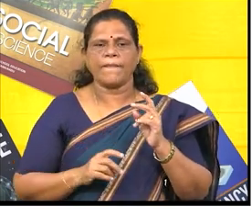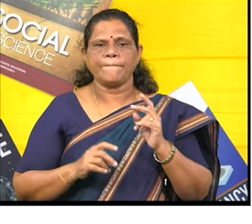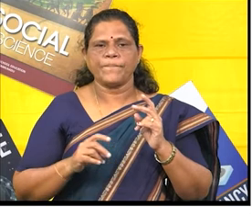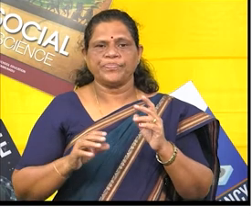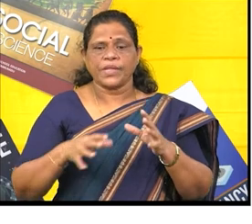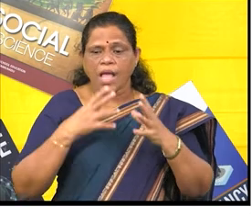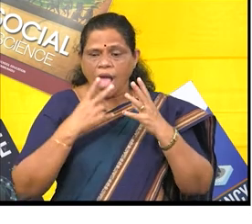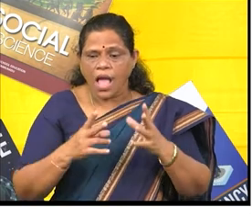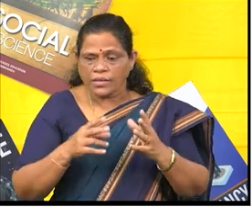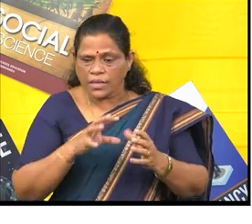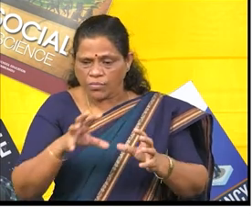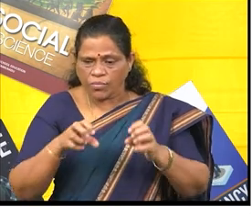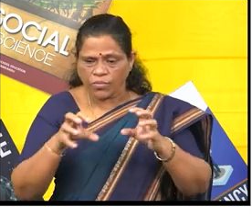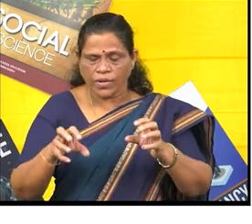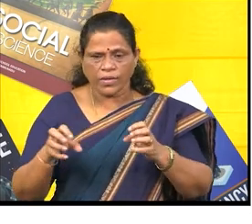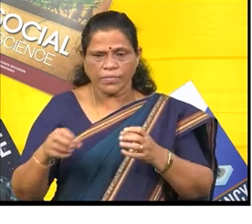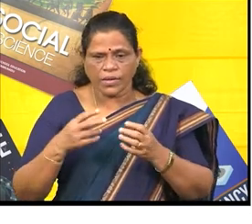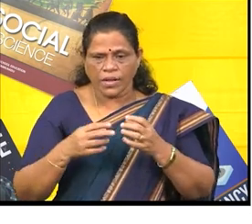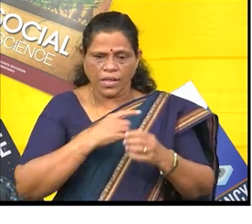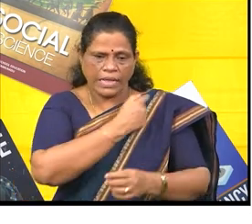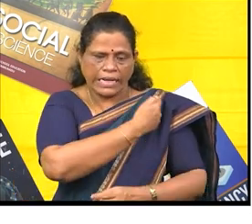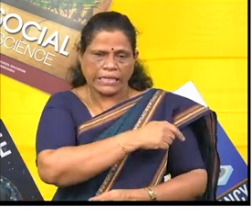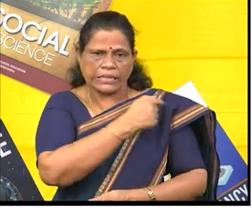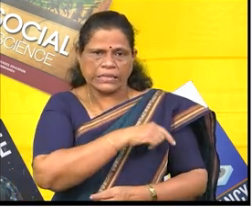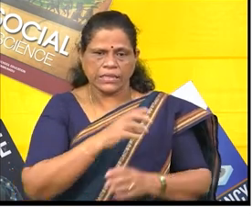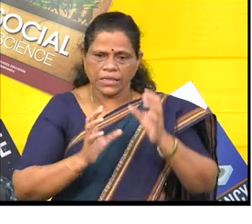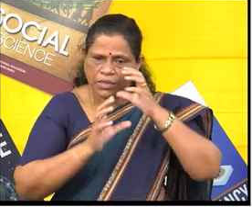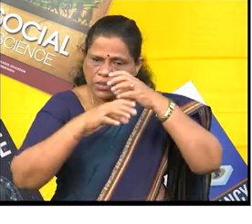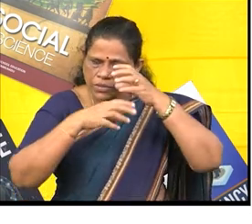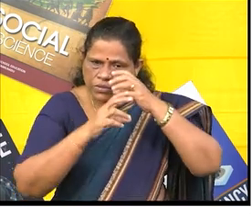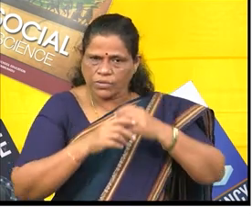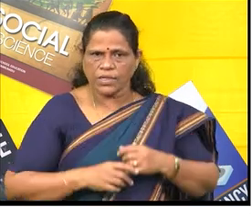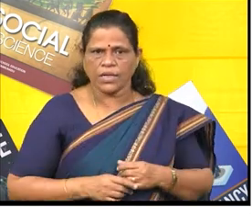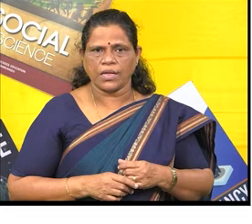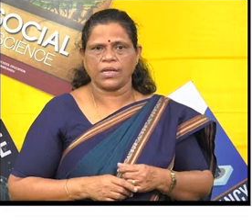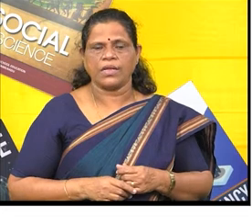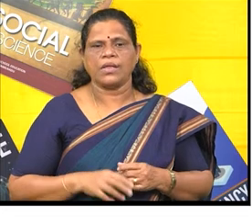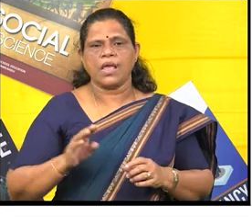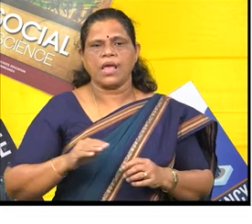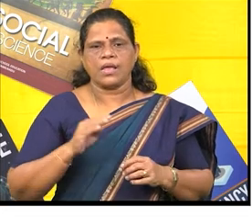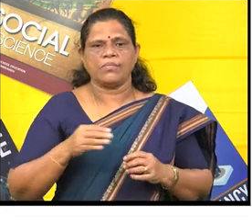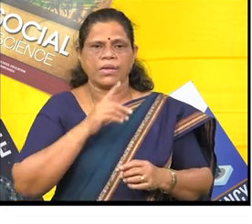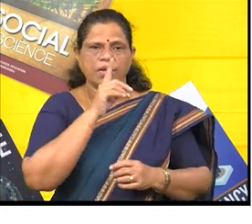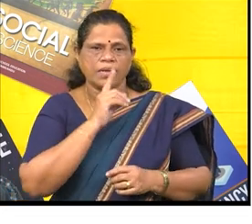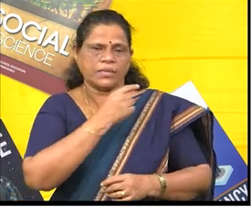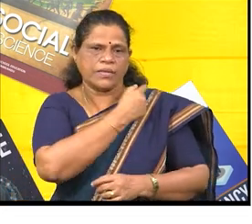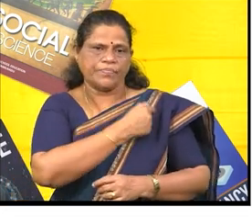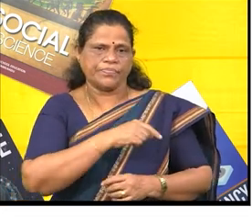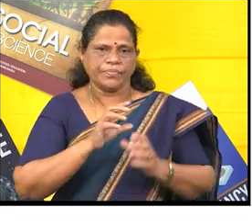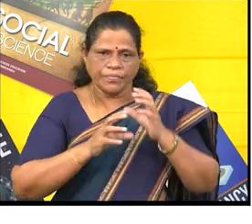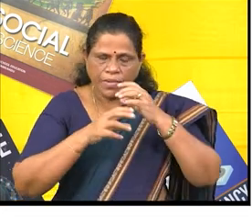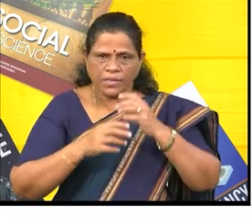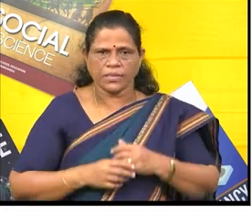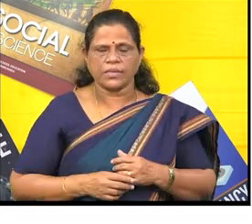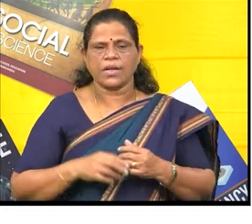கட்டமாக அந்த ஆதாரங்களை வைத்து கொண்டு இரத்தத்தினுடைய சோதனை, இரத்த டெஸ்ட் எடுப்பாங்க. இரத்தங்கள், இரத்த மாதிரிகள் ஏதாவது